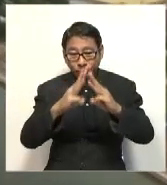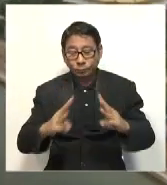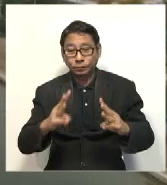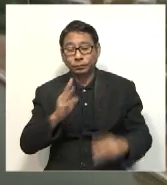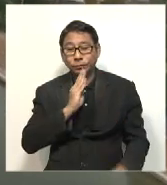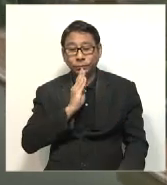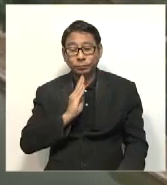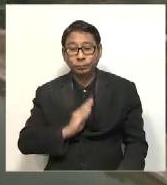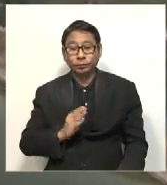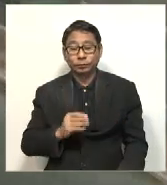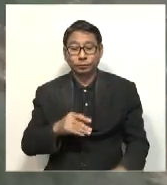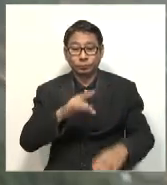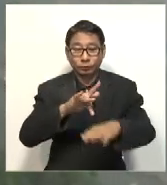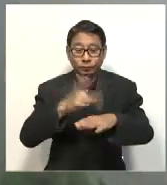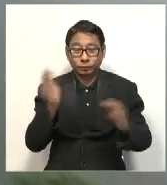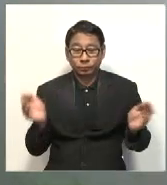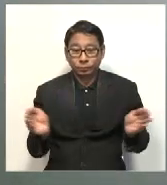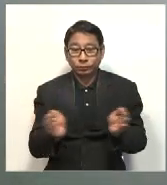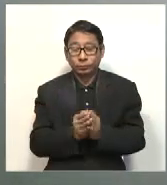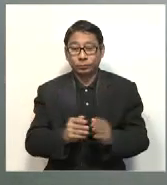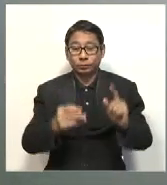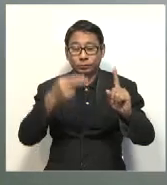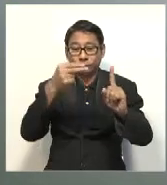แก่และหนองน้ำธรรมชาติรวมทั้งหมด